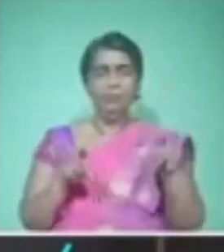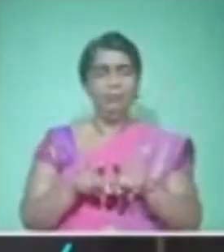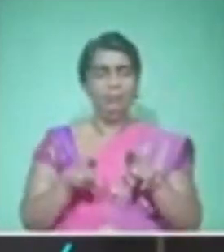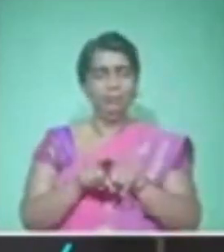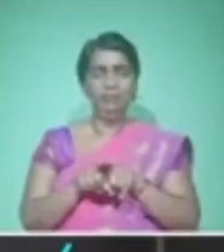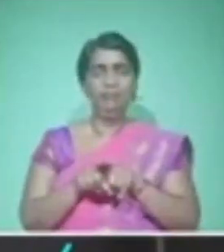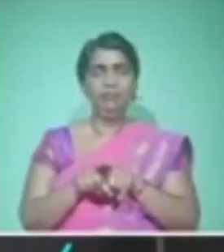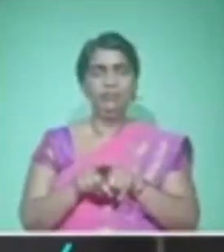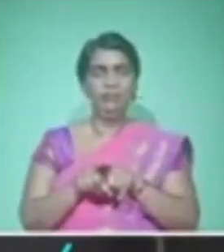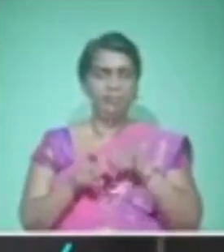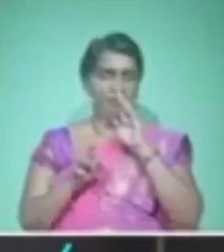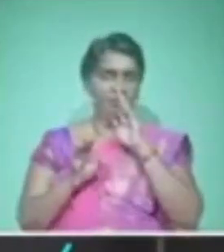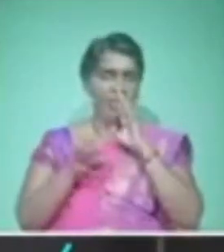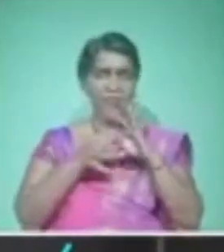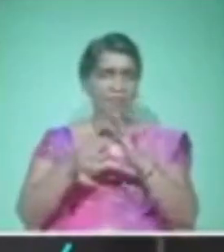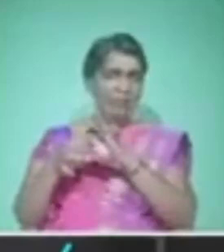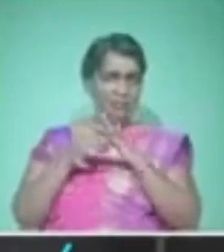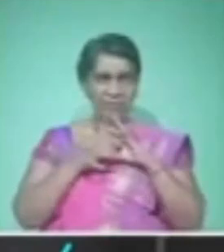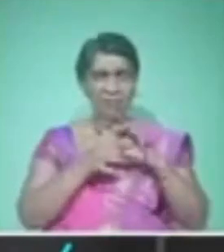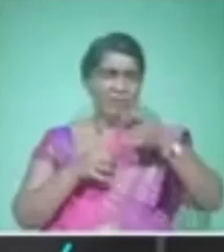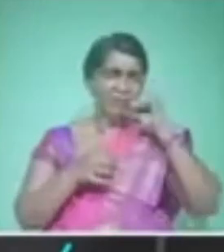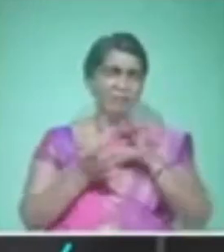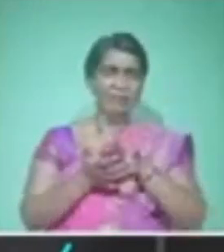වගේම ජාල